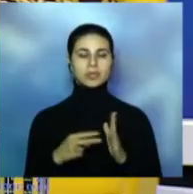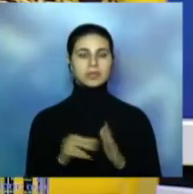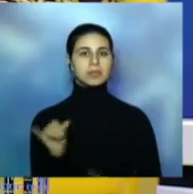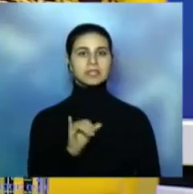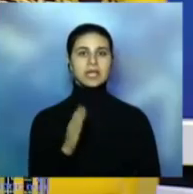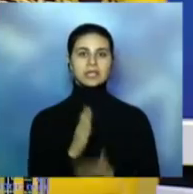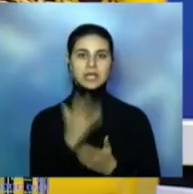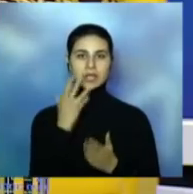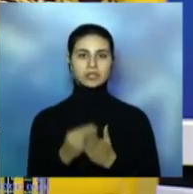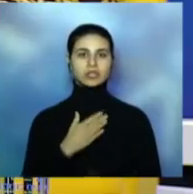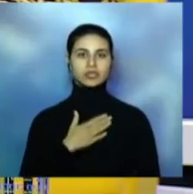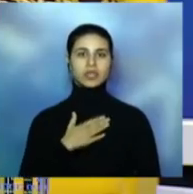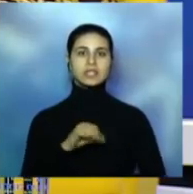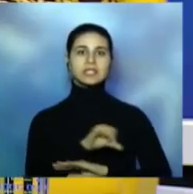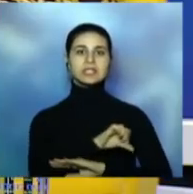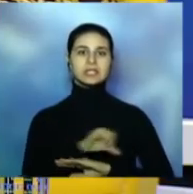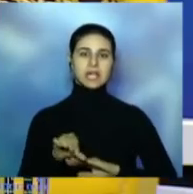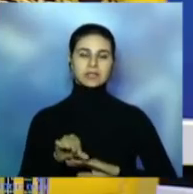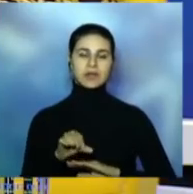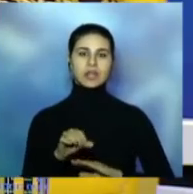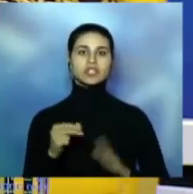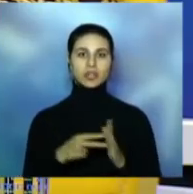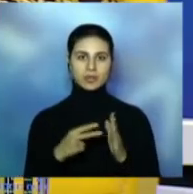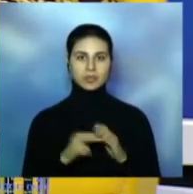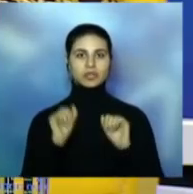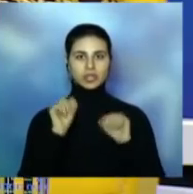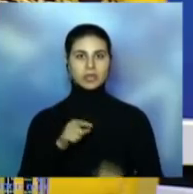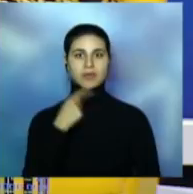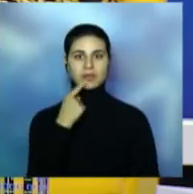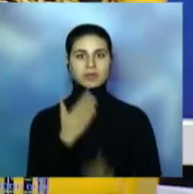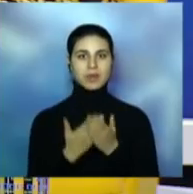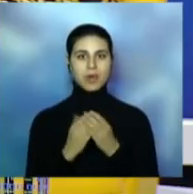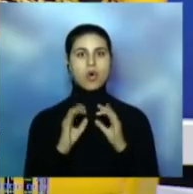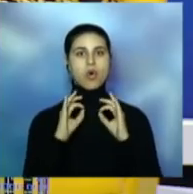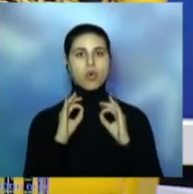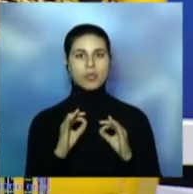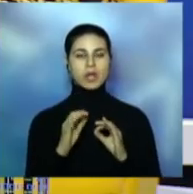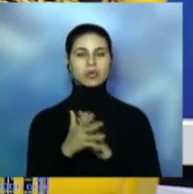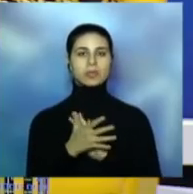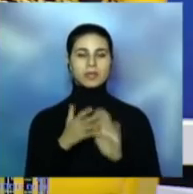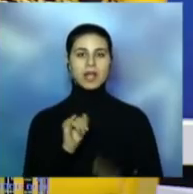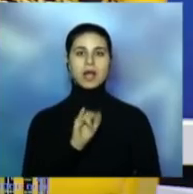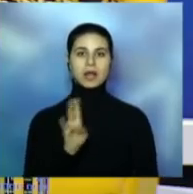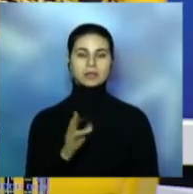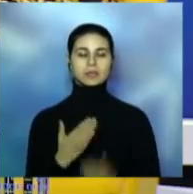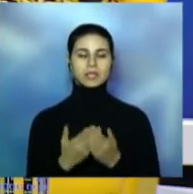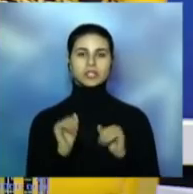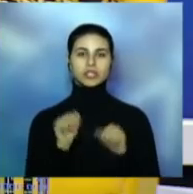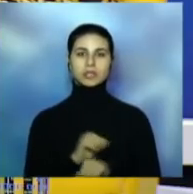სად გადის ჩვენი შესაძლებლობების ღვარი? თვითშეფასებით შეგვიძლია შევაფასოთ, ანუ ობიექტურად აღვიქვათ, ან